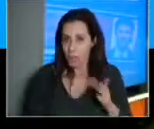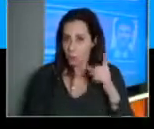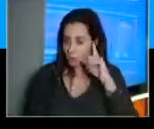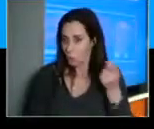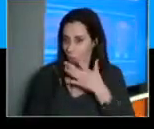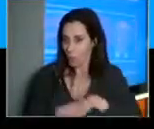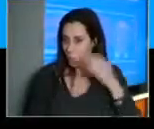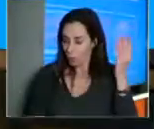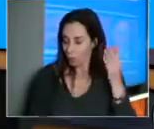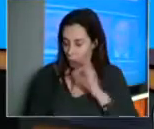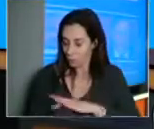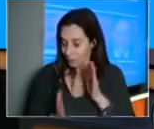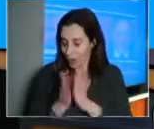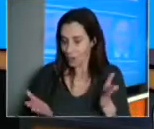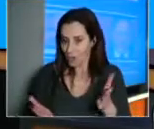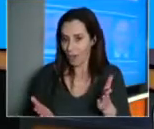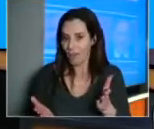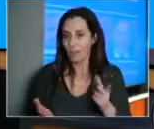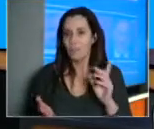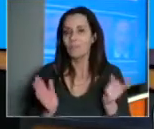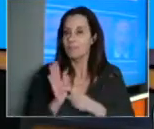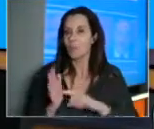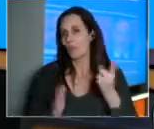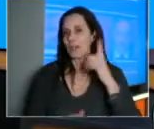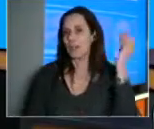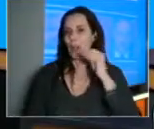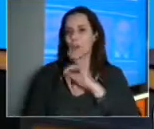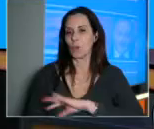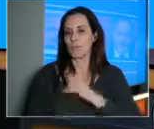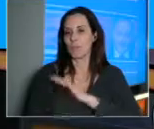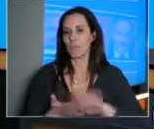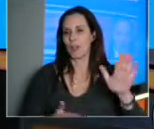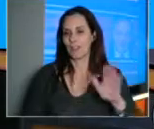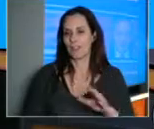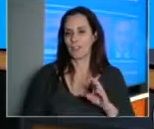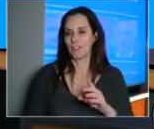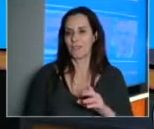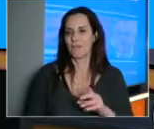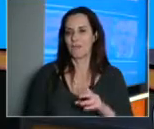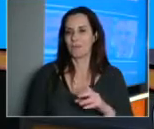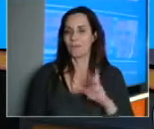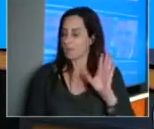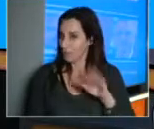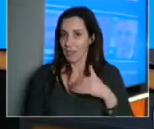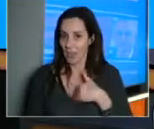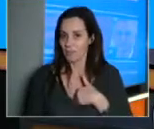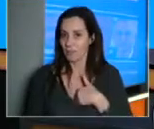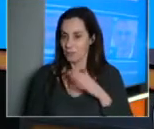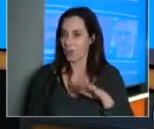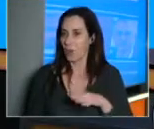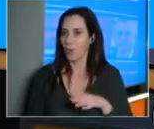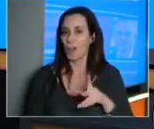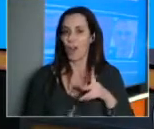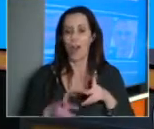רוצה שכולם ידעו רוסית, אז בבקשה, במסע מתון הקואליציוני, תדאג לכולנו. אז פרוסקין עם נושקה, ולדעתי העורך שלנו, נוטקין, יכול להצטרף